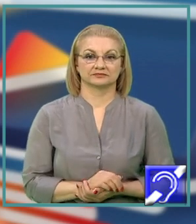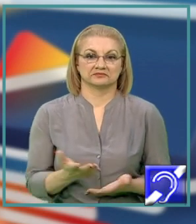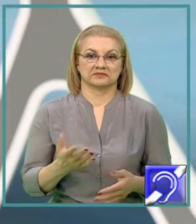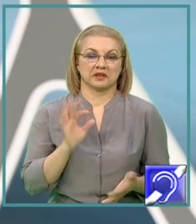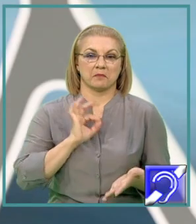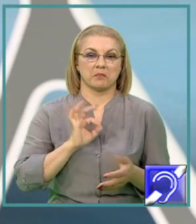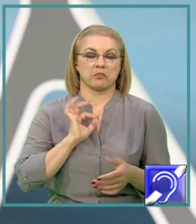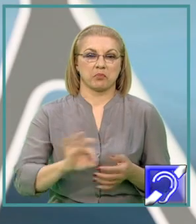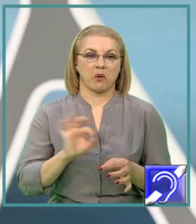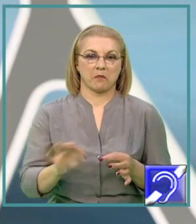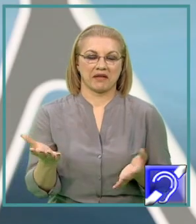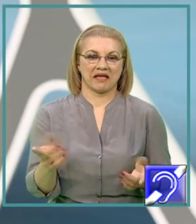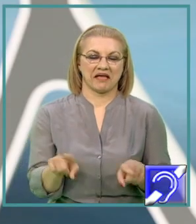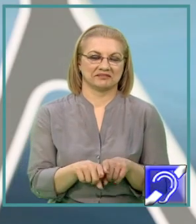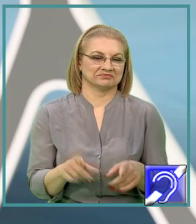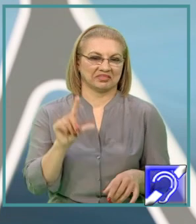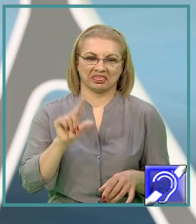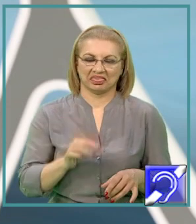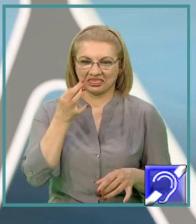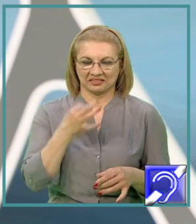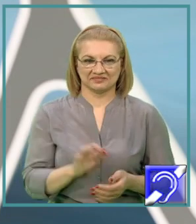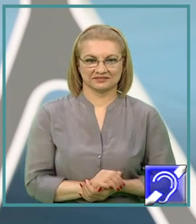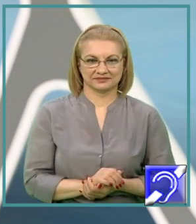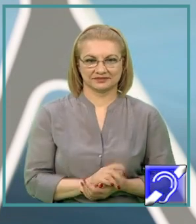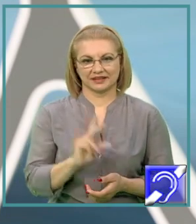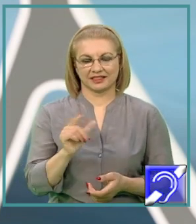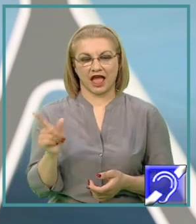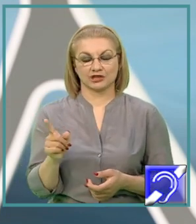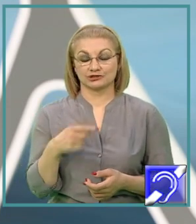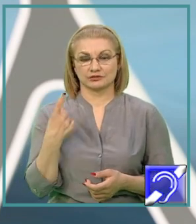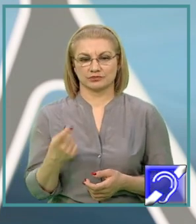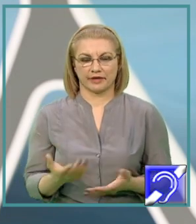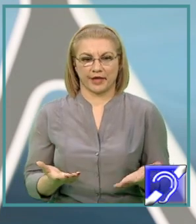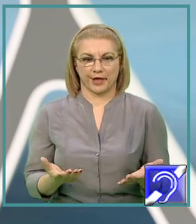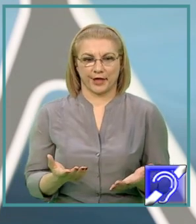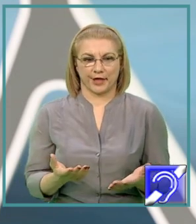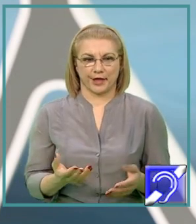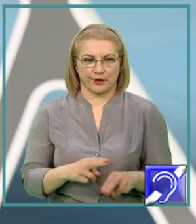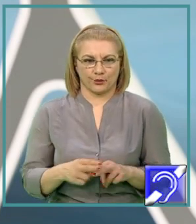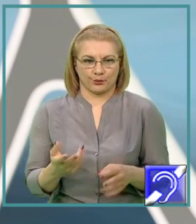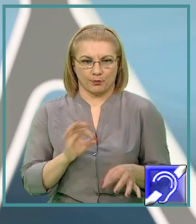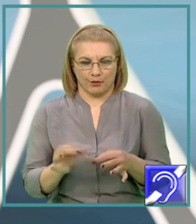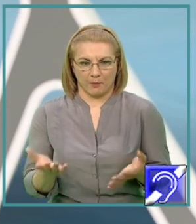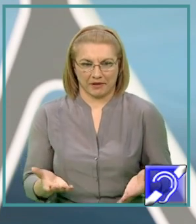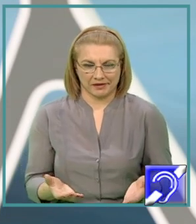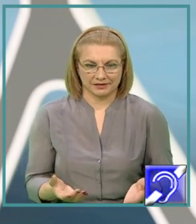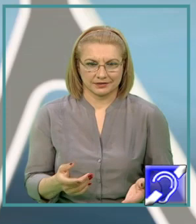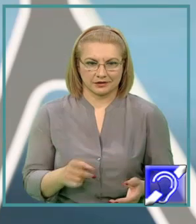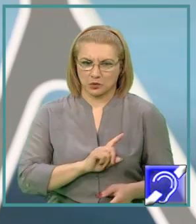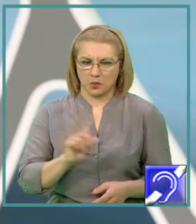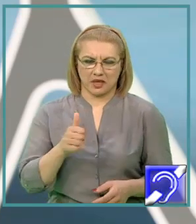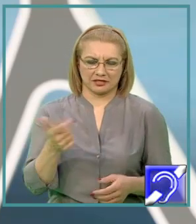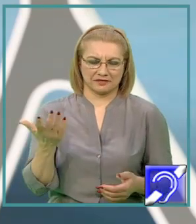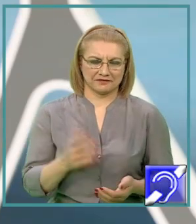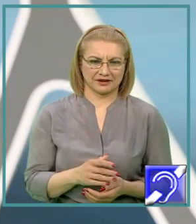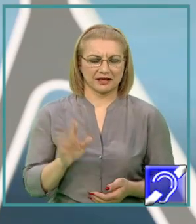pomană. Dacia, ei! Asta e. Unde vezi tu că e pomană? Nu e pomană deloc.